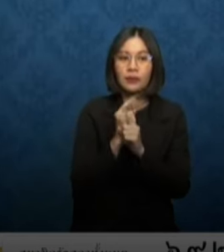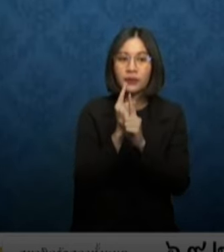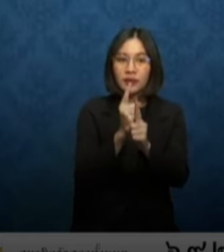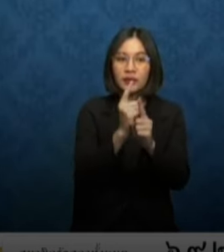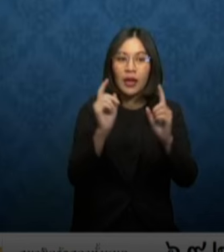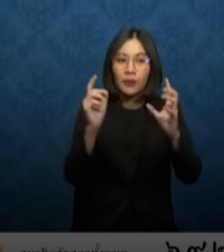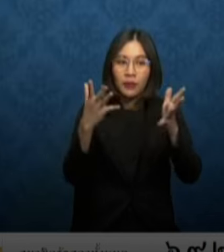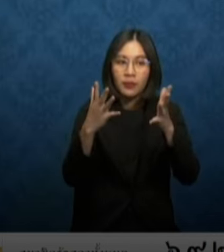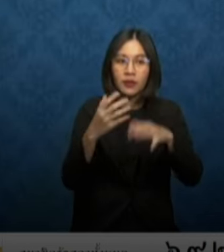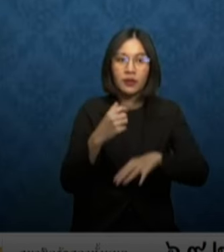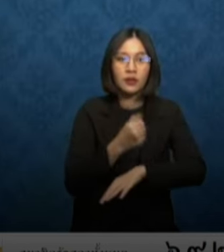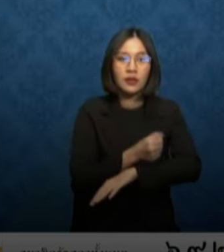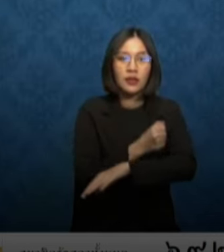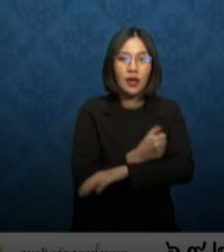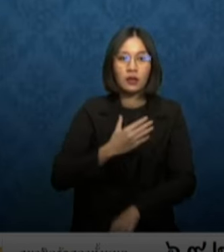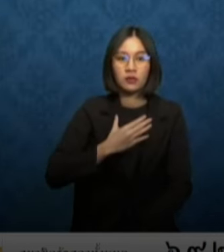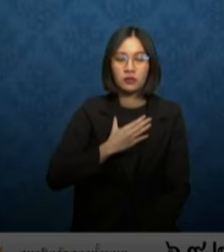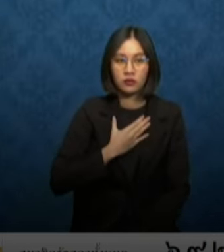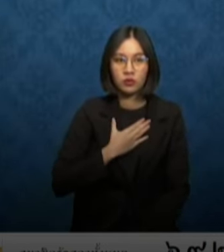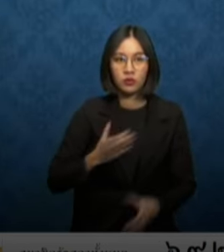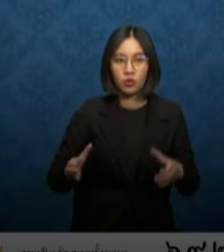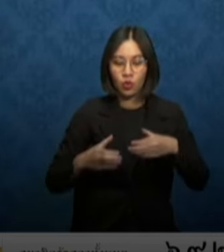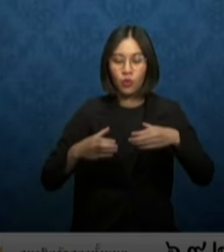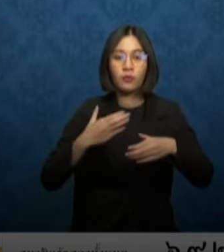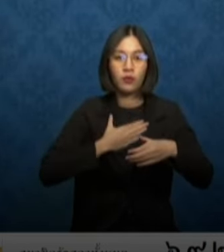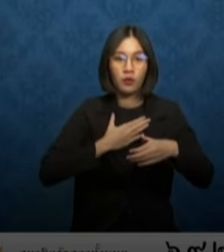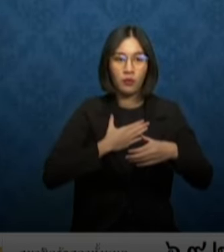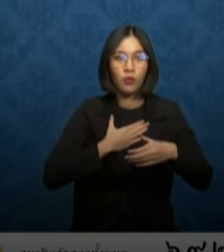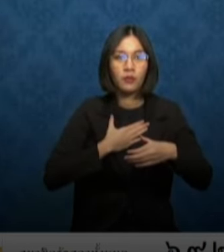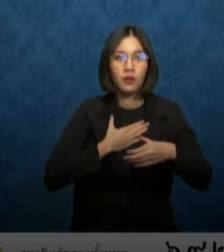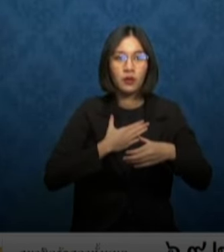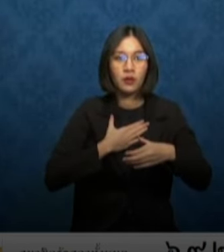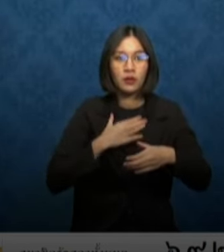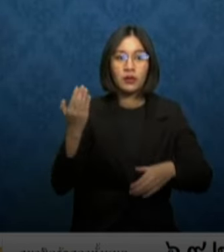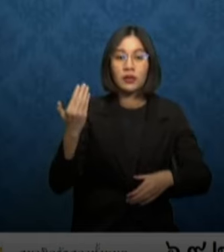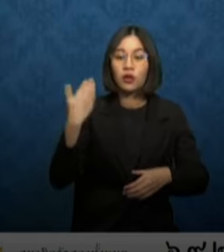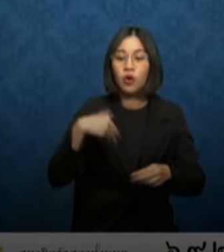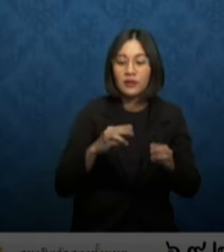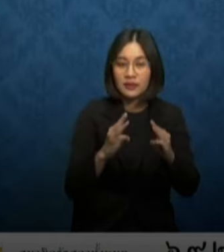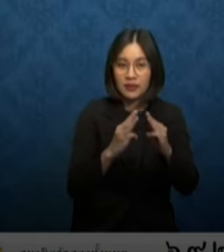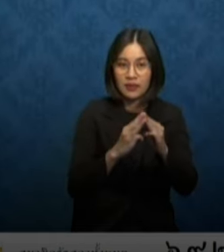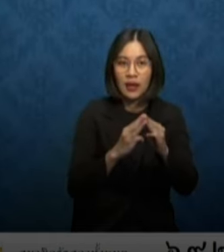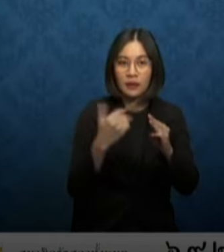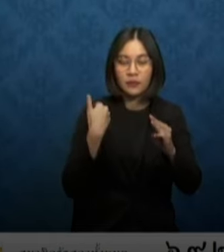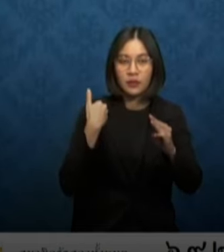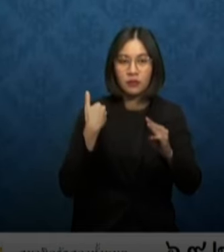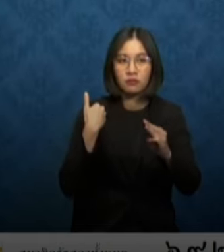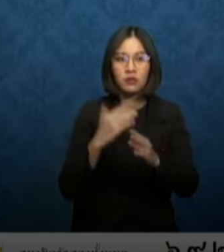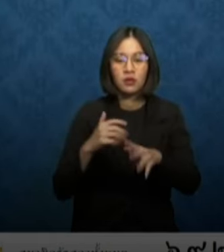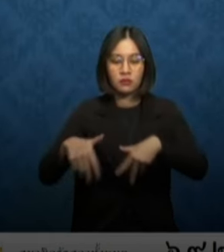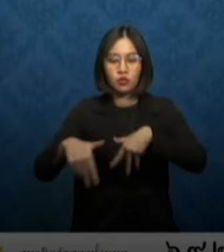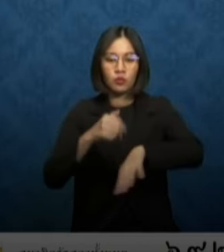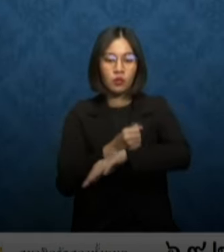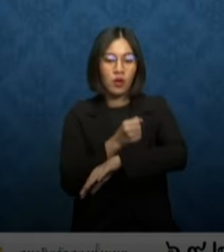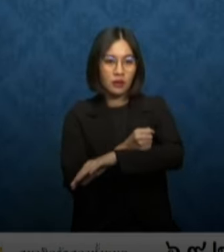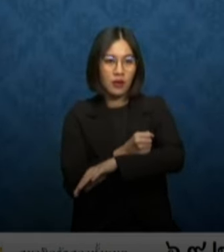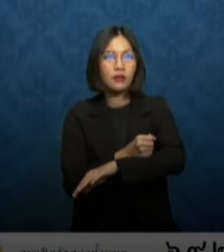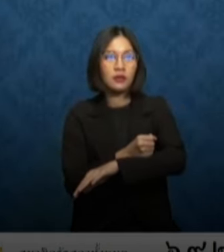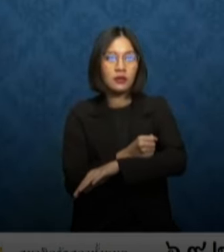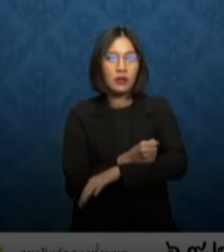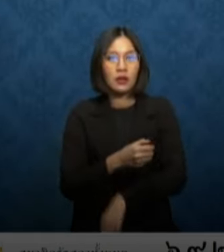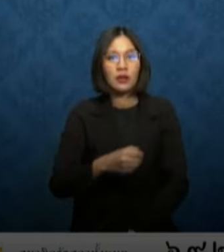น้องแรงงานของผมท่านเคยมาสัญญาไว้พี่น้องแรงงานของผมจะ